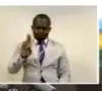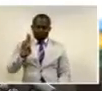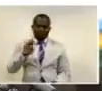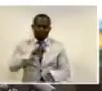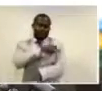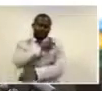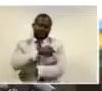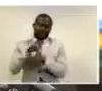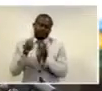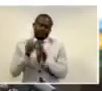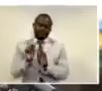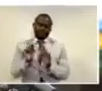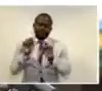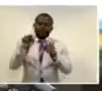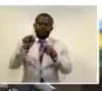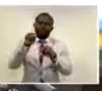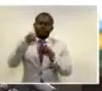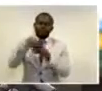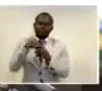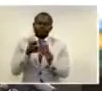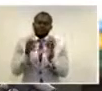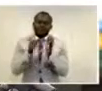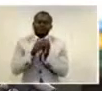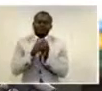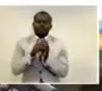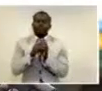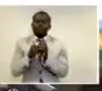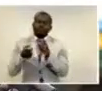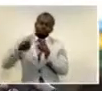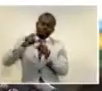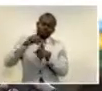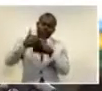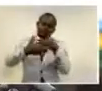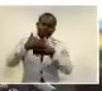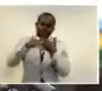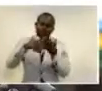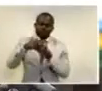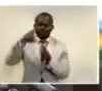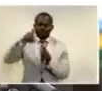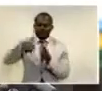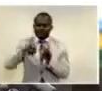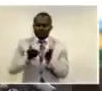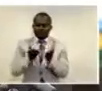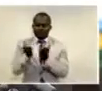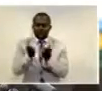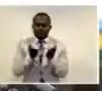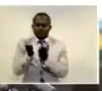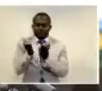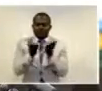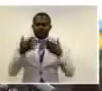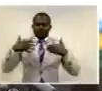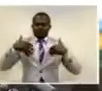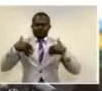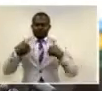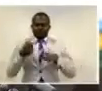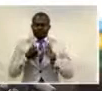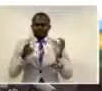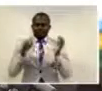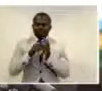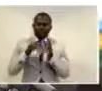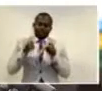ndetse wakwikongeraho n'abaturanyi bakenera serivisi zimwe na zimwe z'ubuzima kandi